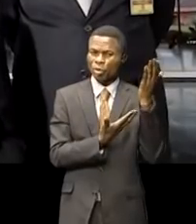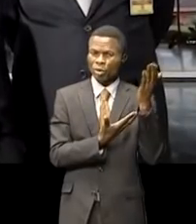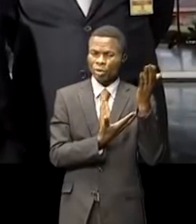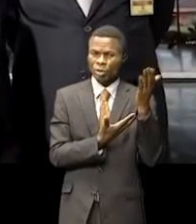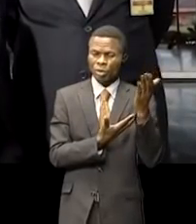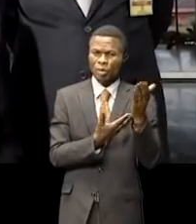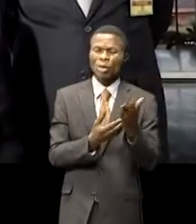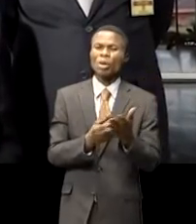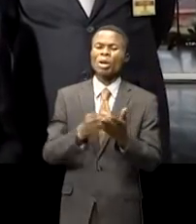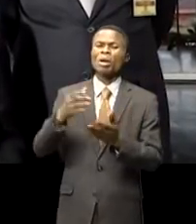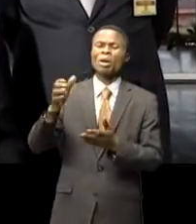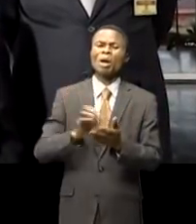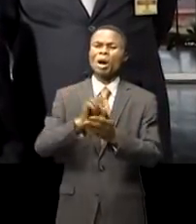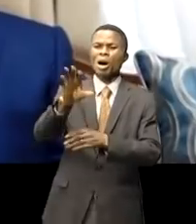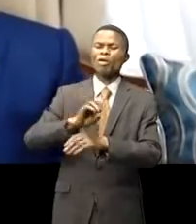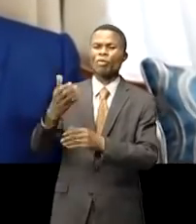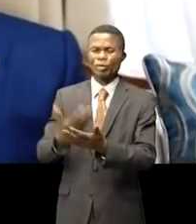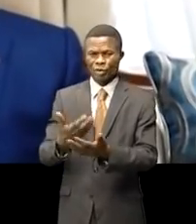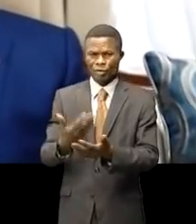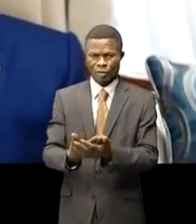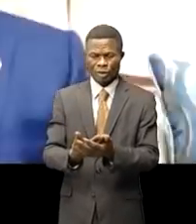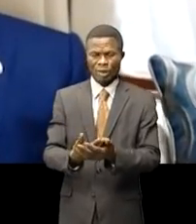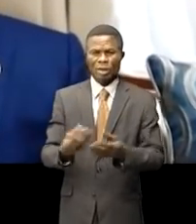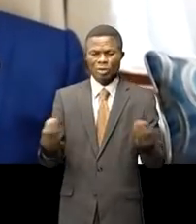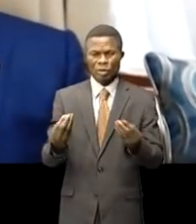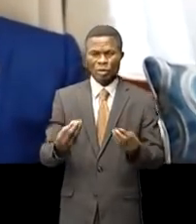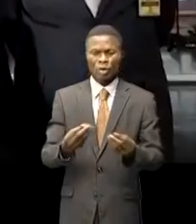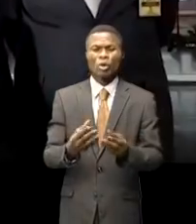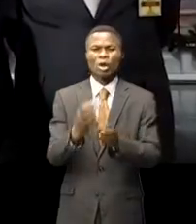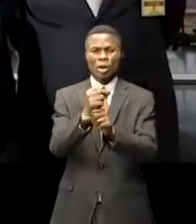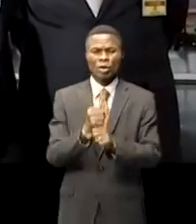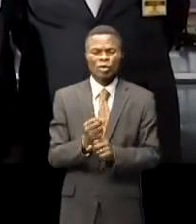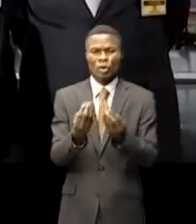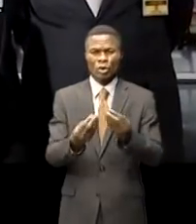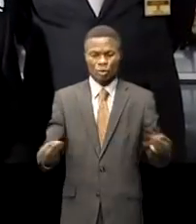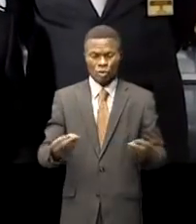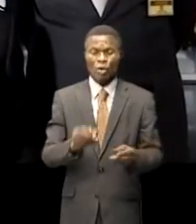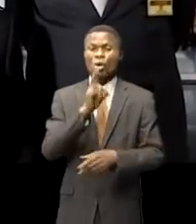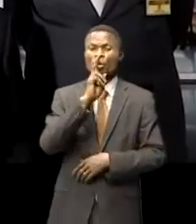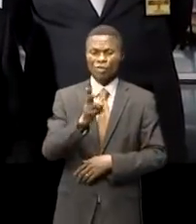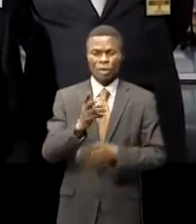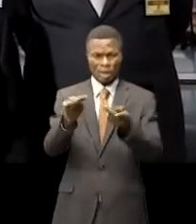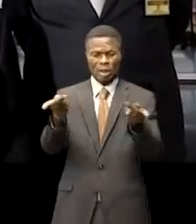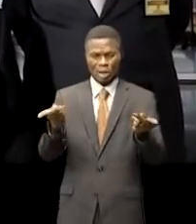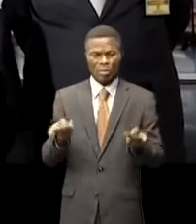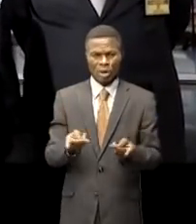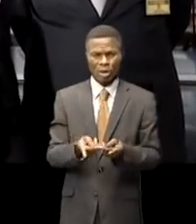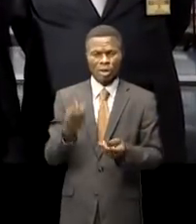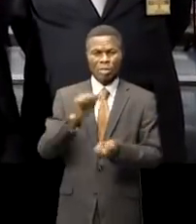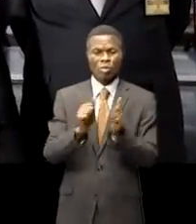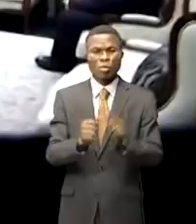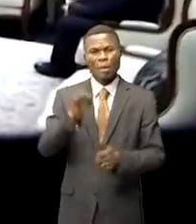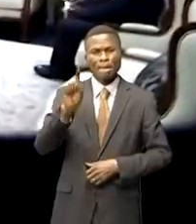déploiement rapide pour que nous ayons des résultats visibles sur le terrain par rapport aux attentes